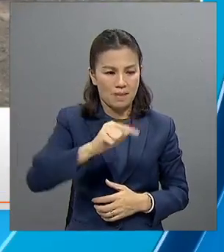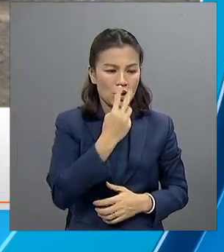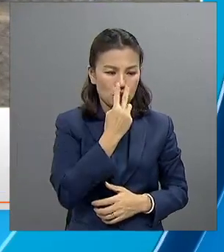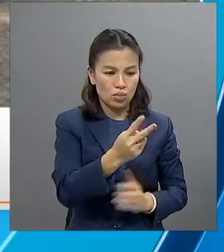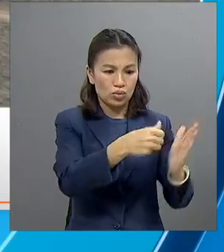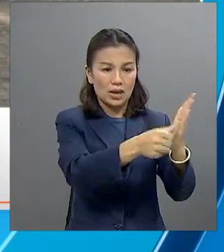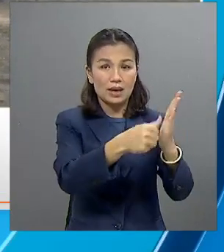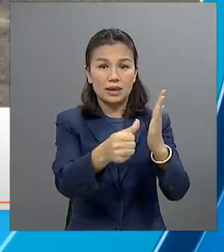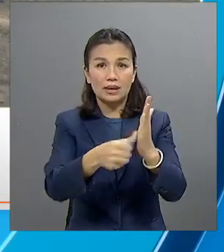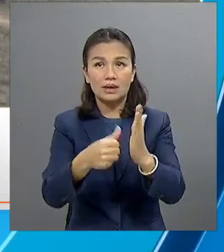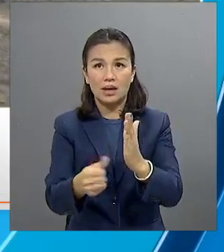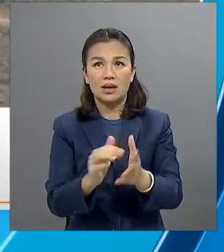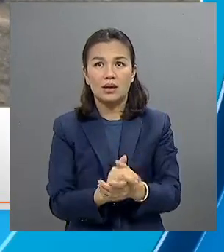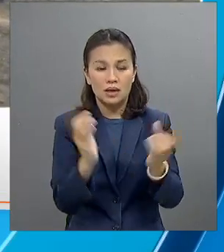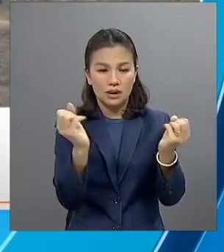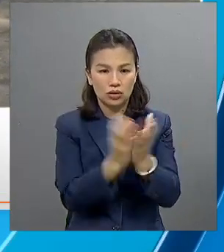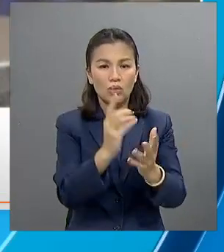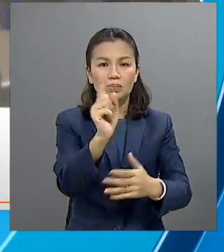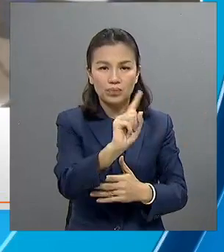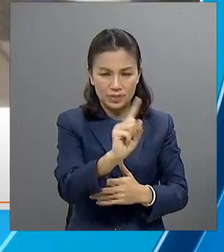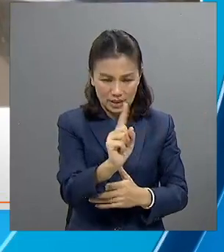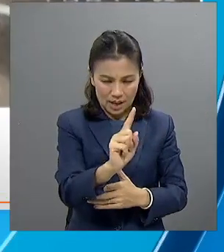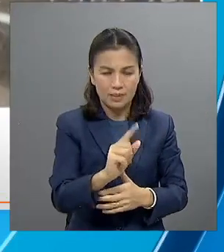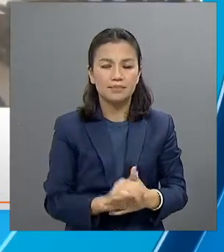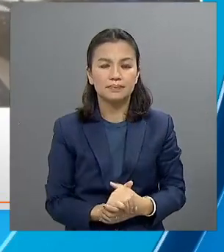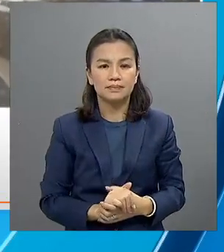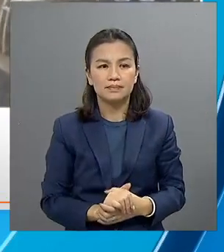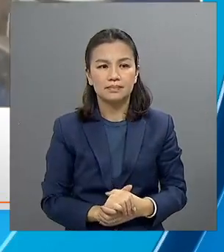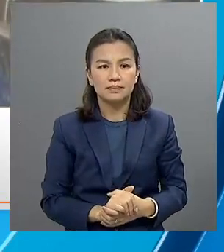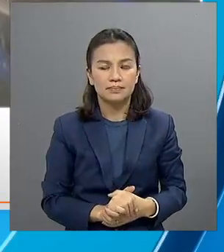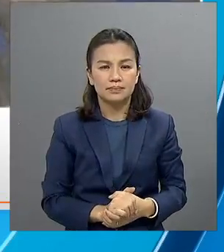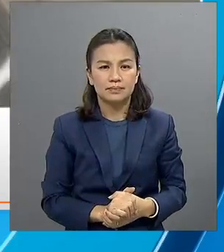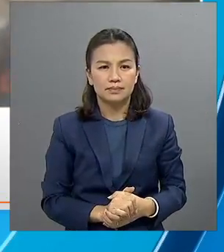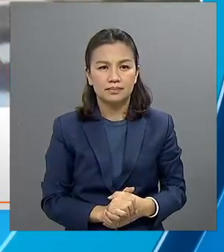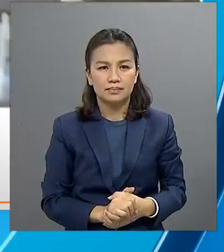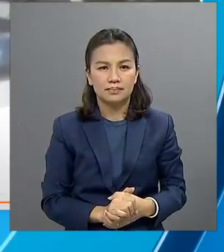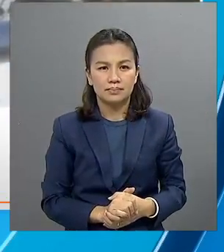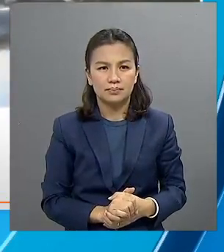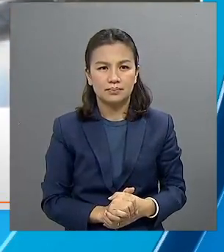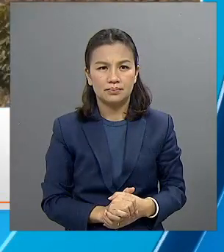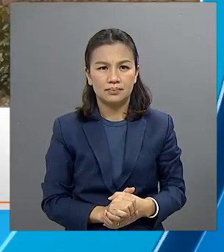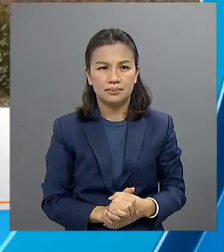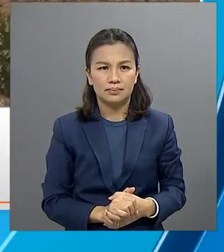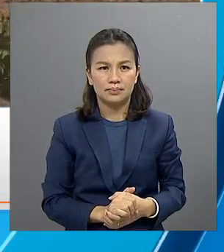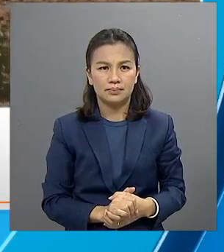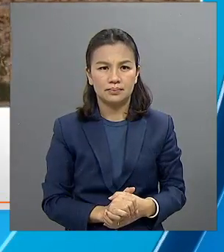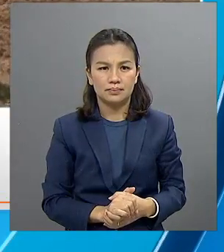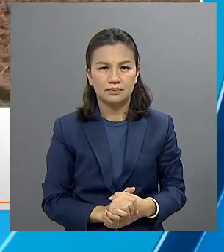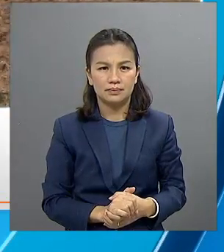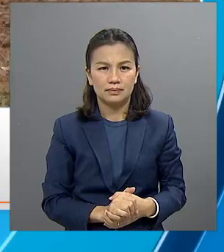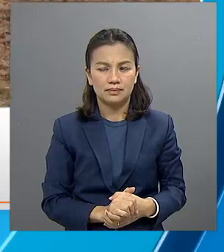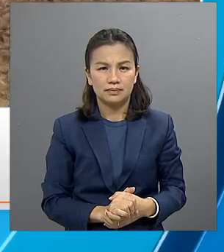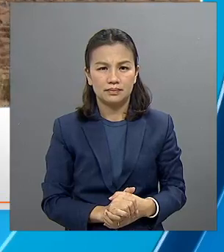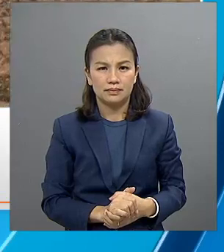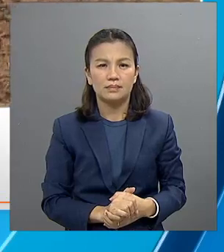ได้รับความเดือดร้อนแค่ไหนมากน้อยแค่ไหนจริงยังไงเนี่ยนะครับก็ปรากฏว่าก็พบว่าก็มีส่วนนะ